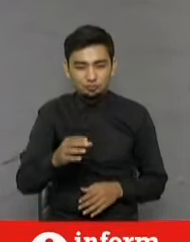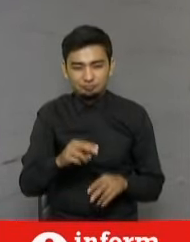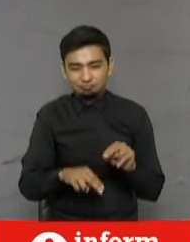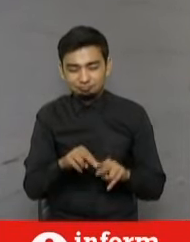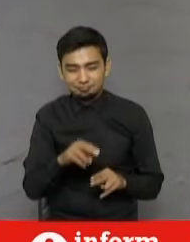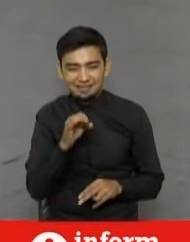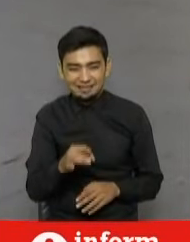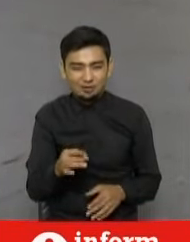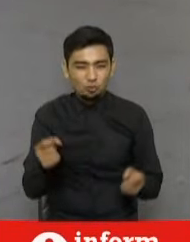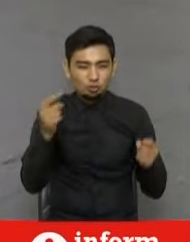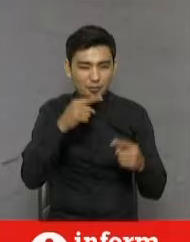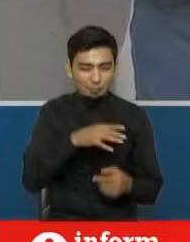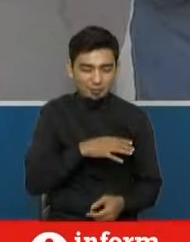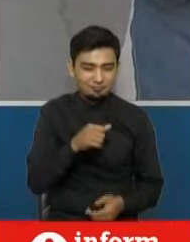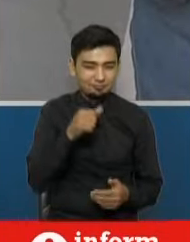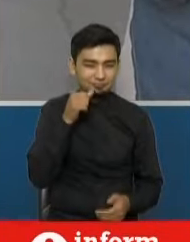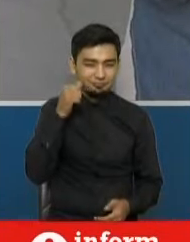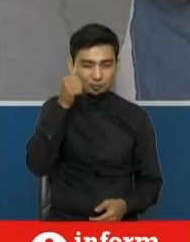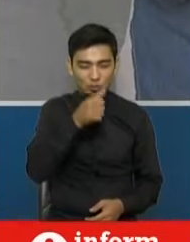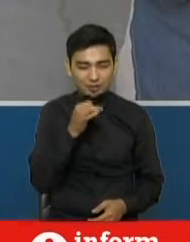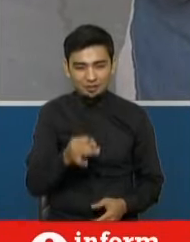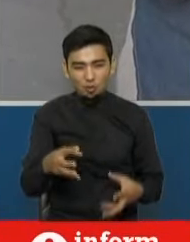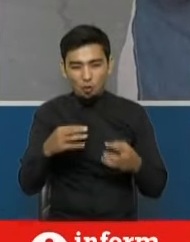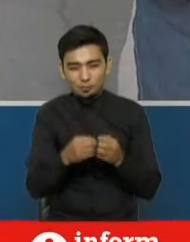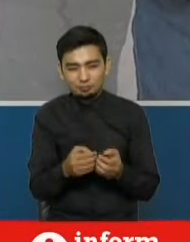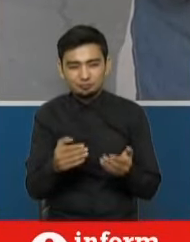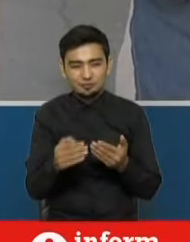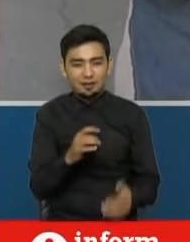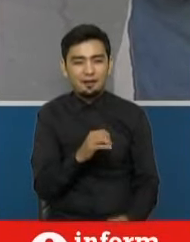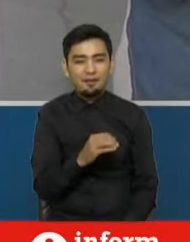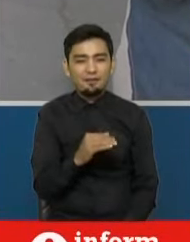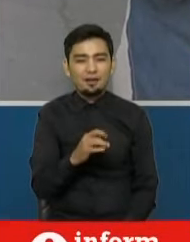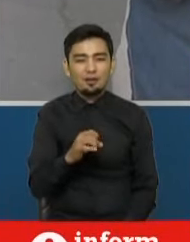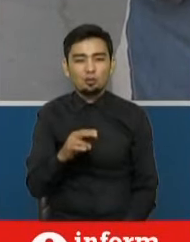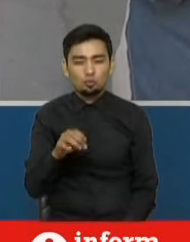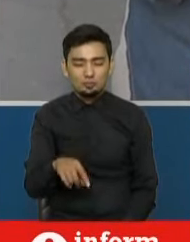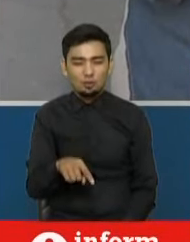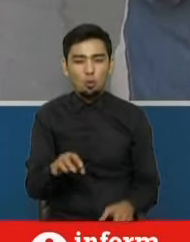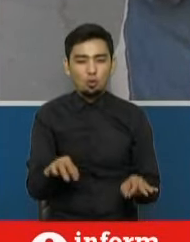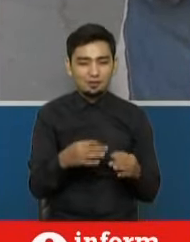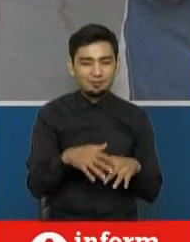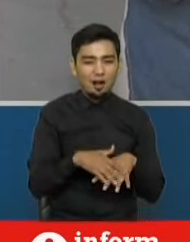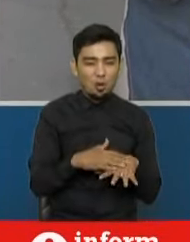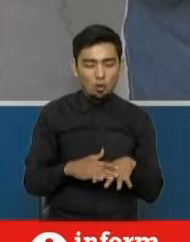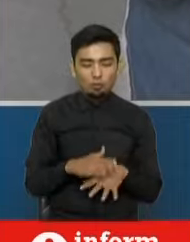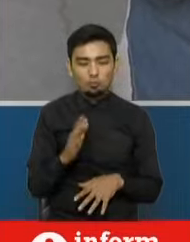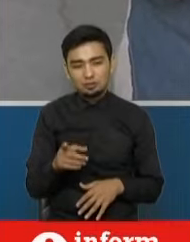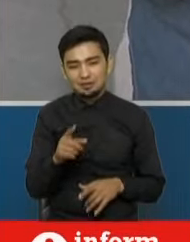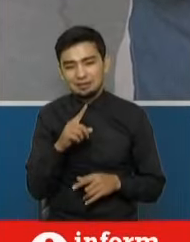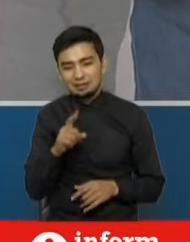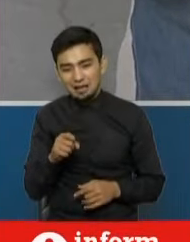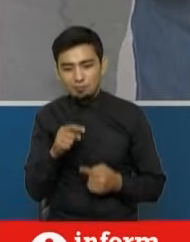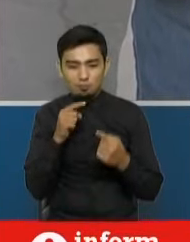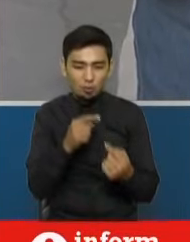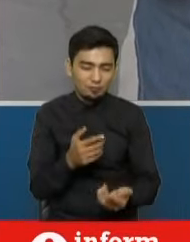стало известно о проведении общенационального референдума. Уже этой осенью граждане проголосуют за или против